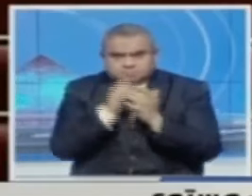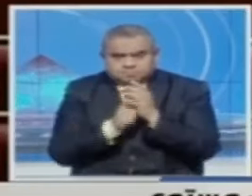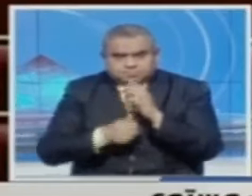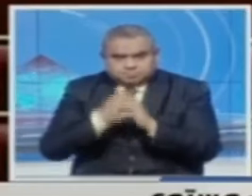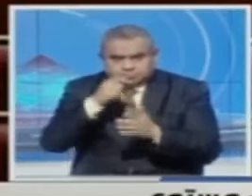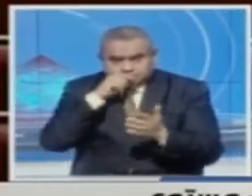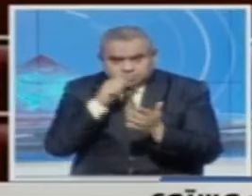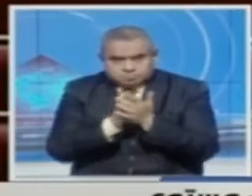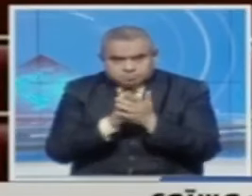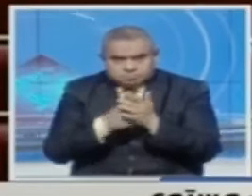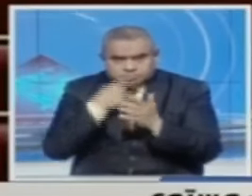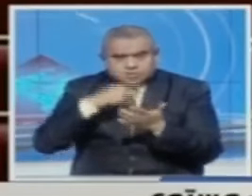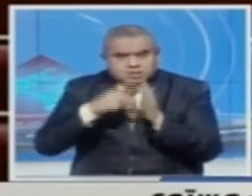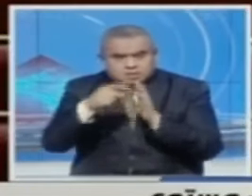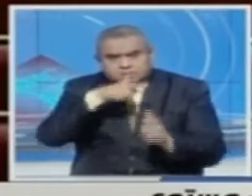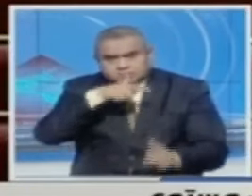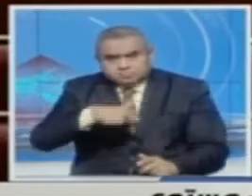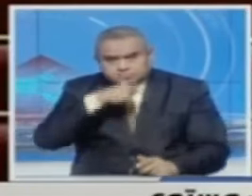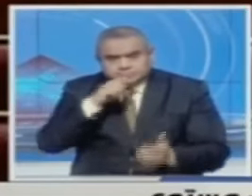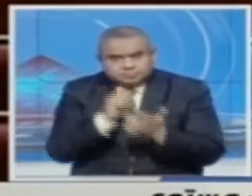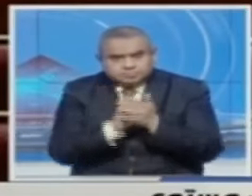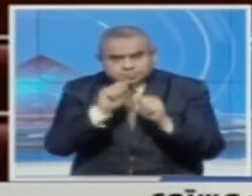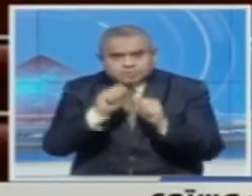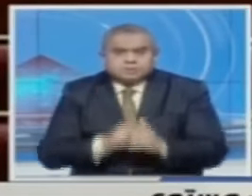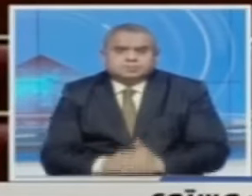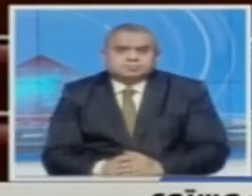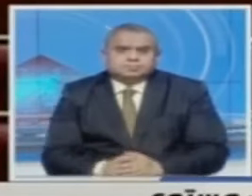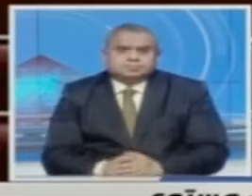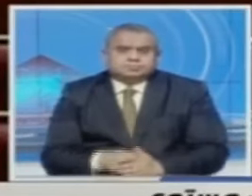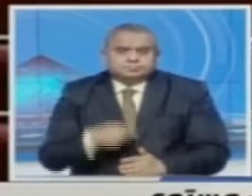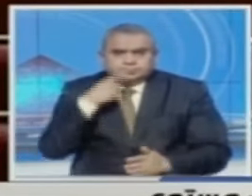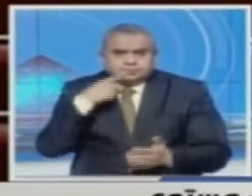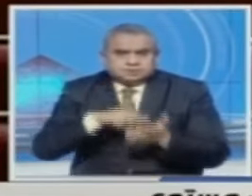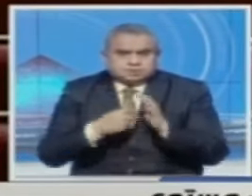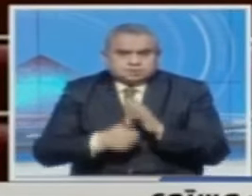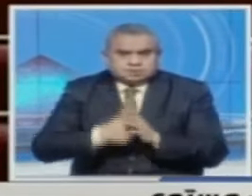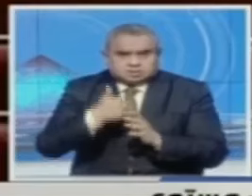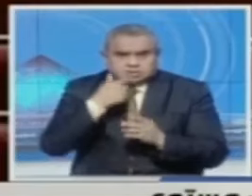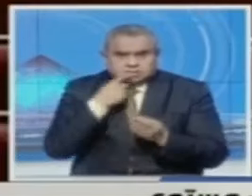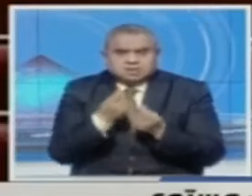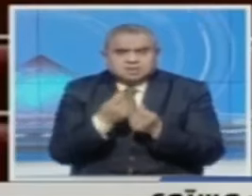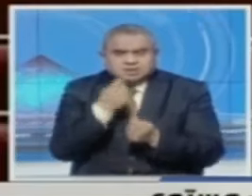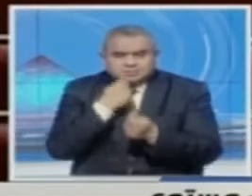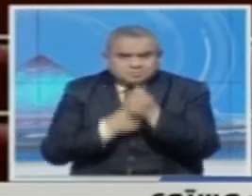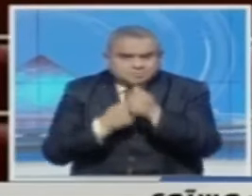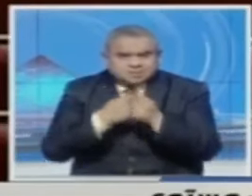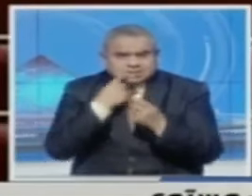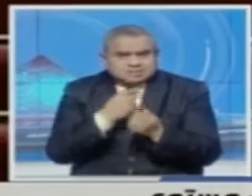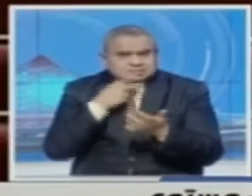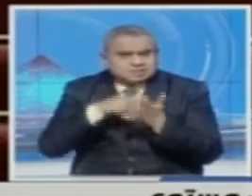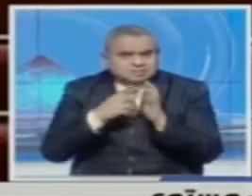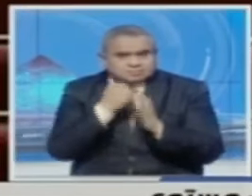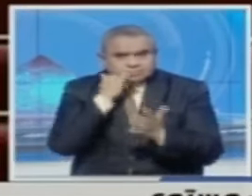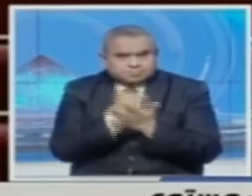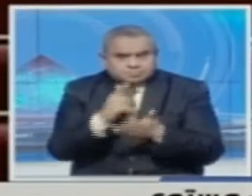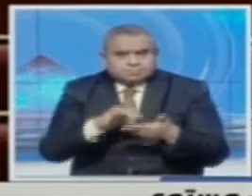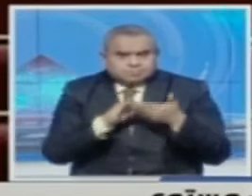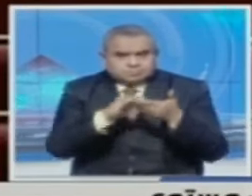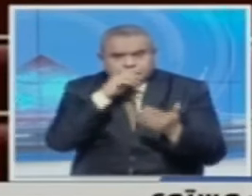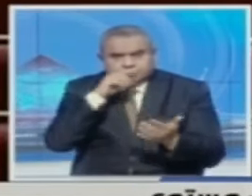لا أستطيع أن أقول أننا حظينا بأي معاملات تفضيلية من أي جهة، ولكن